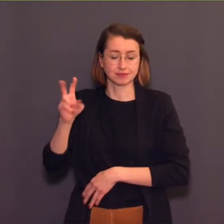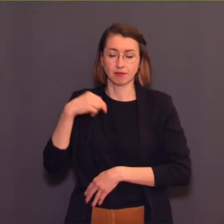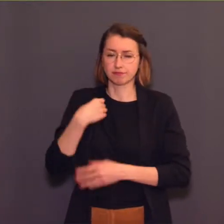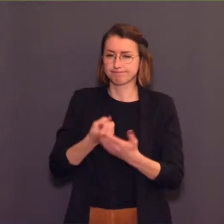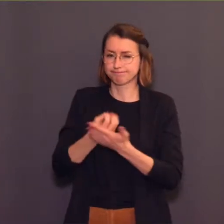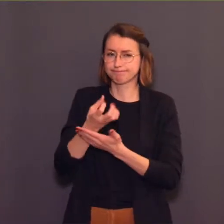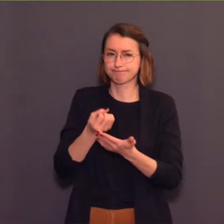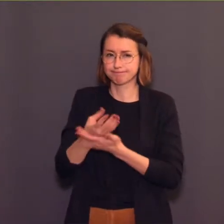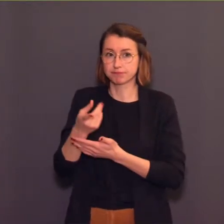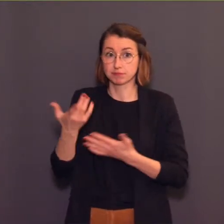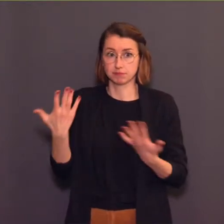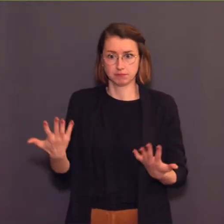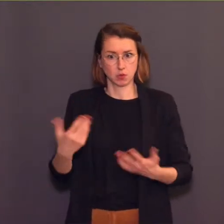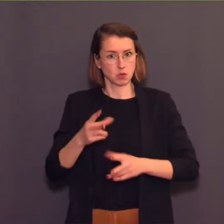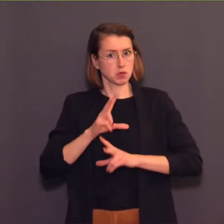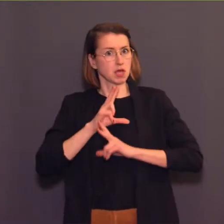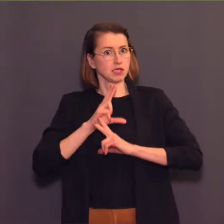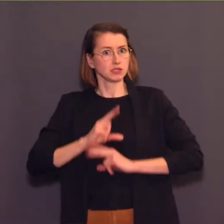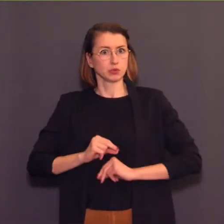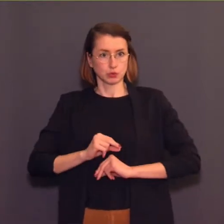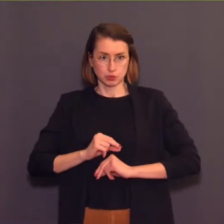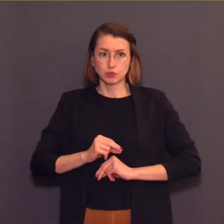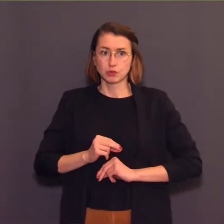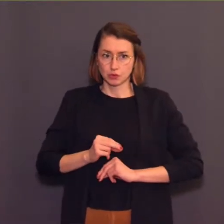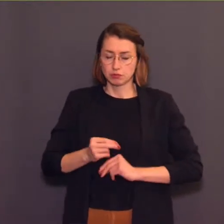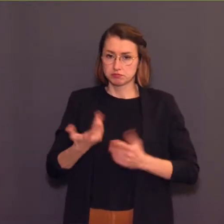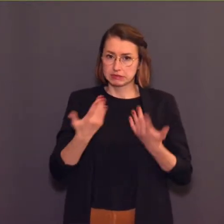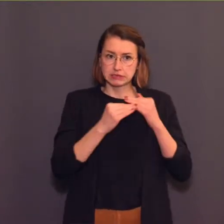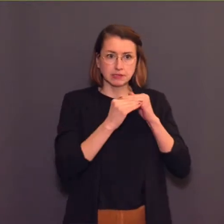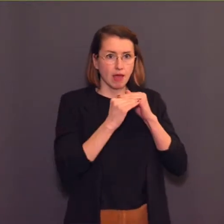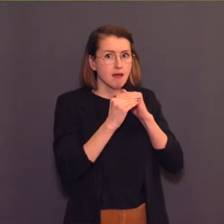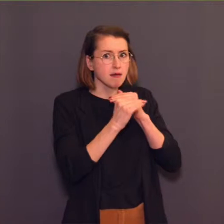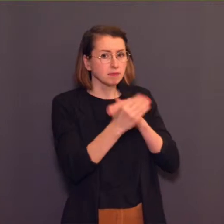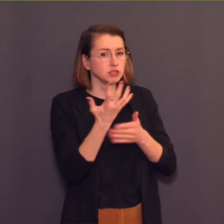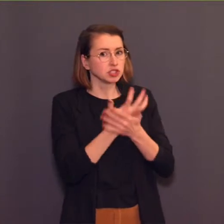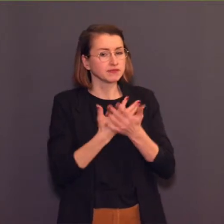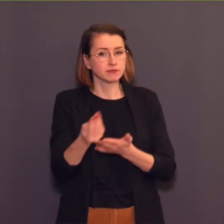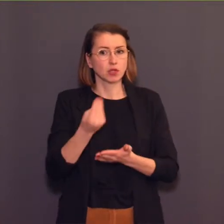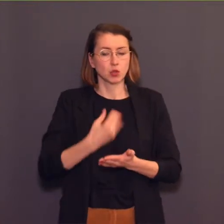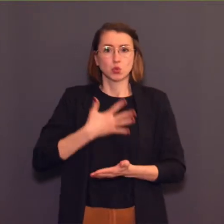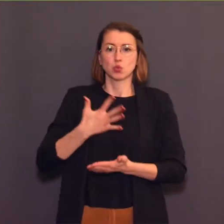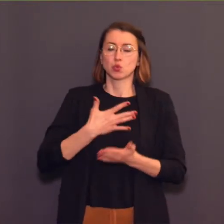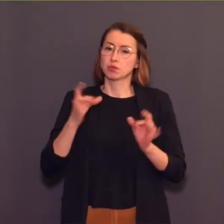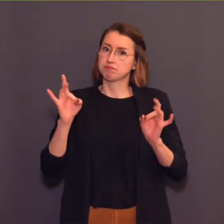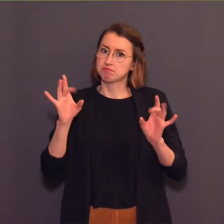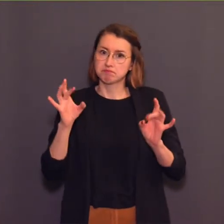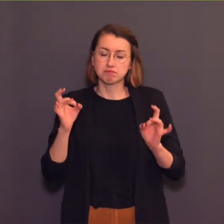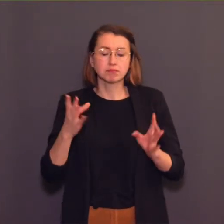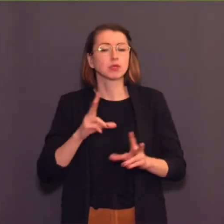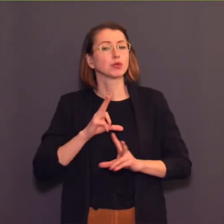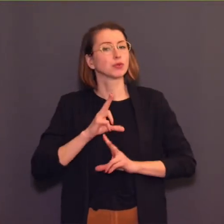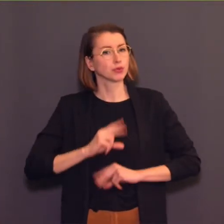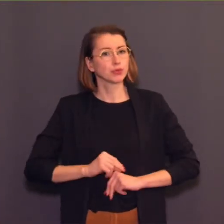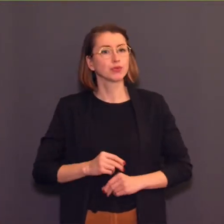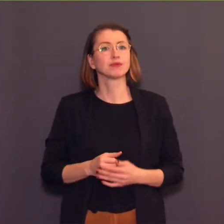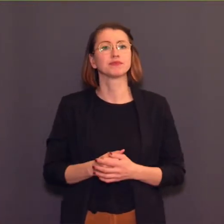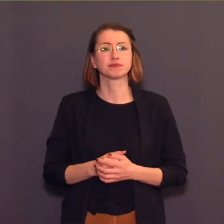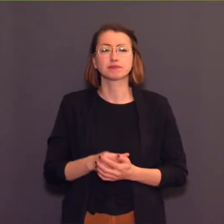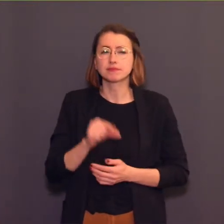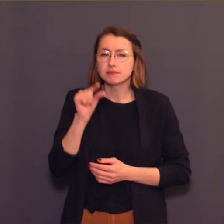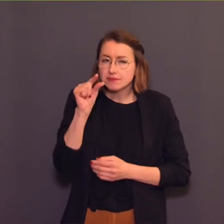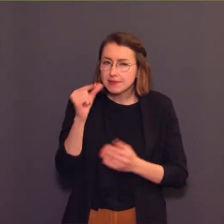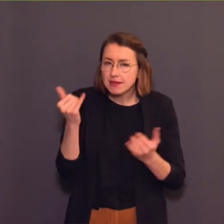calme et reste favorable. On a une très légère augmentation du